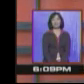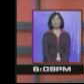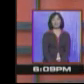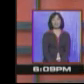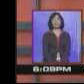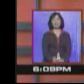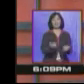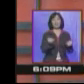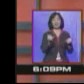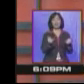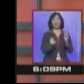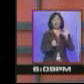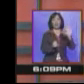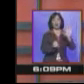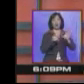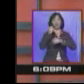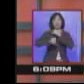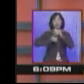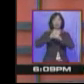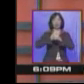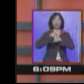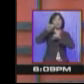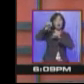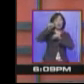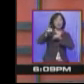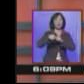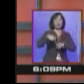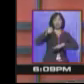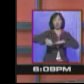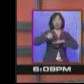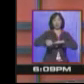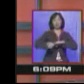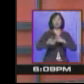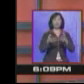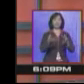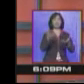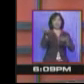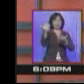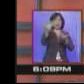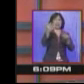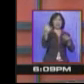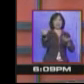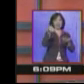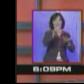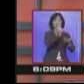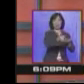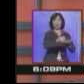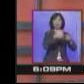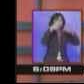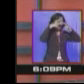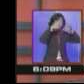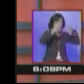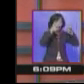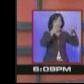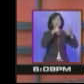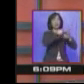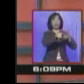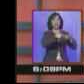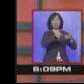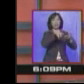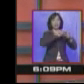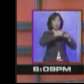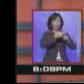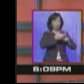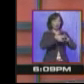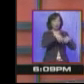Kumuha na po ng limang international boxing judges ang World Boxing Organization para muling panoorin at iskuran ang labang